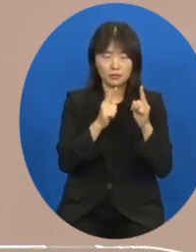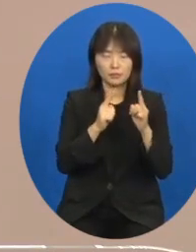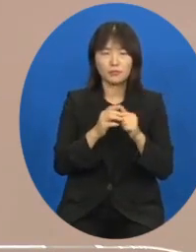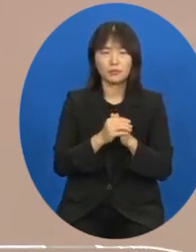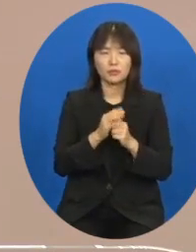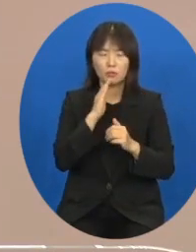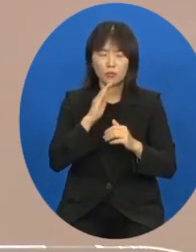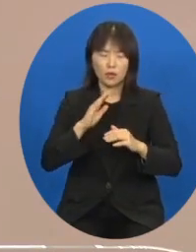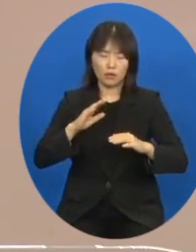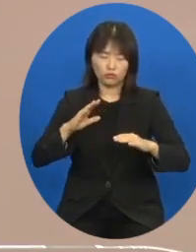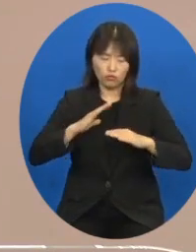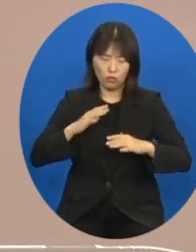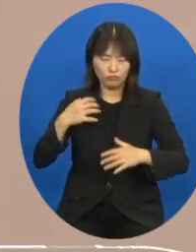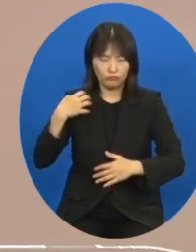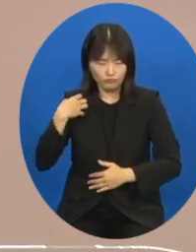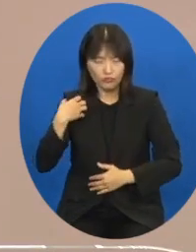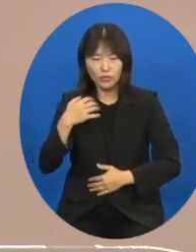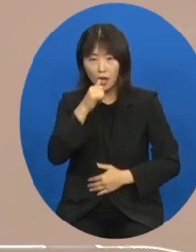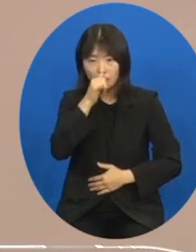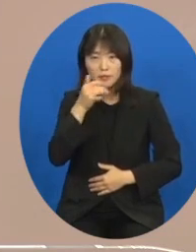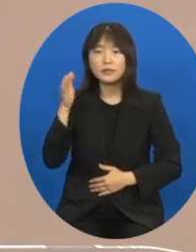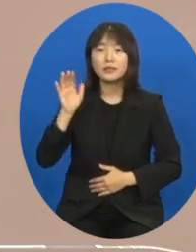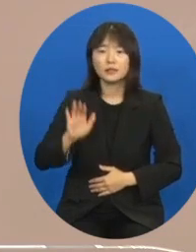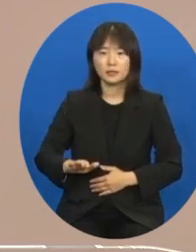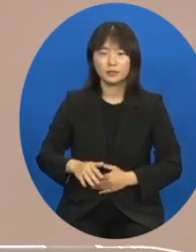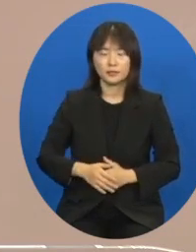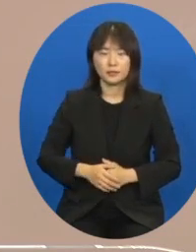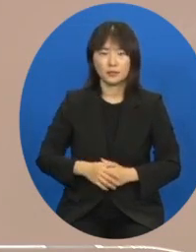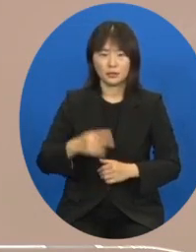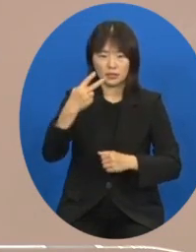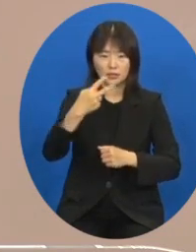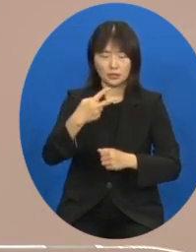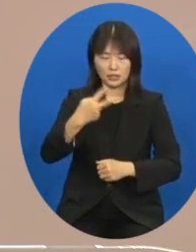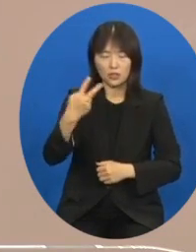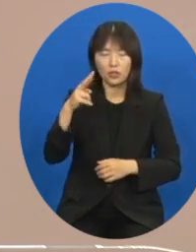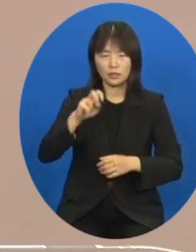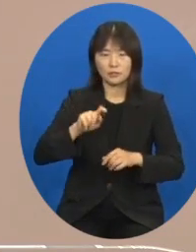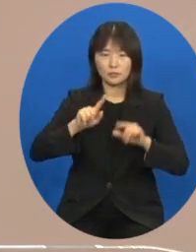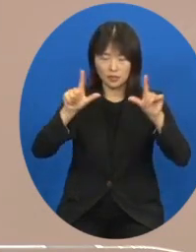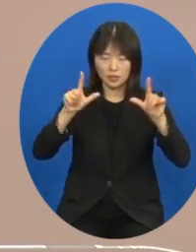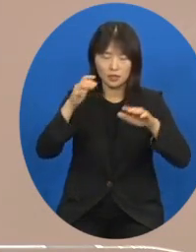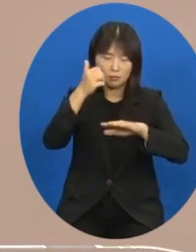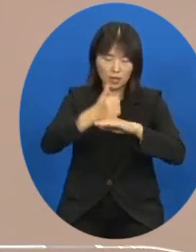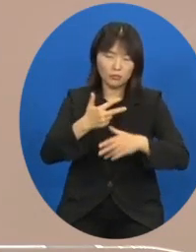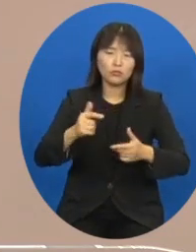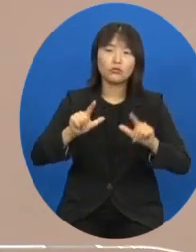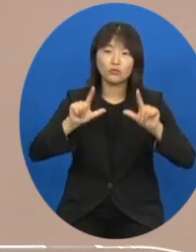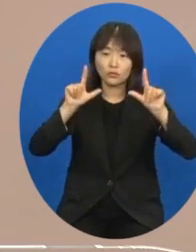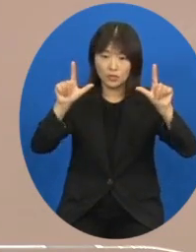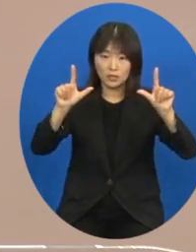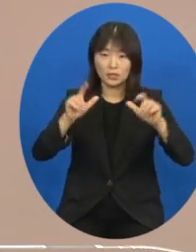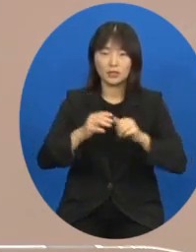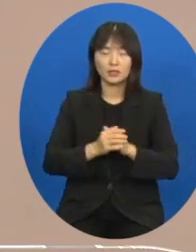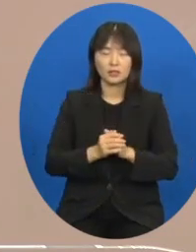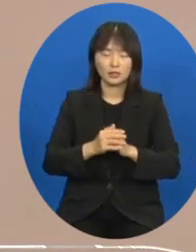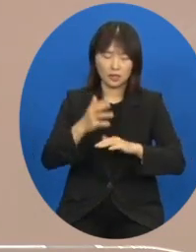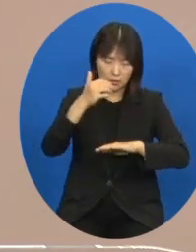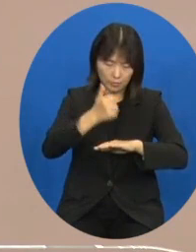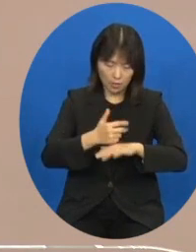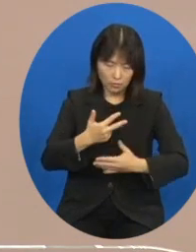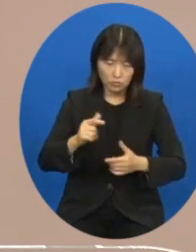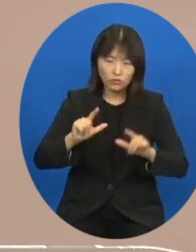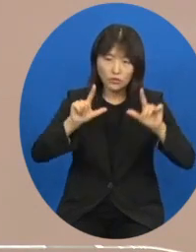하고 부담스러운 말씀이긴 합니다만, 2021년 오늘 마지막 주일이잖아요. 이 마지막